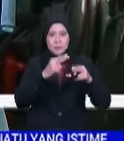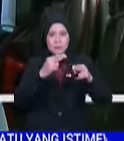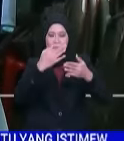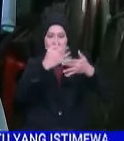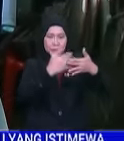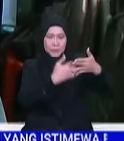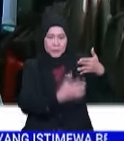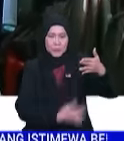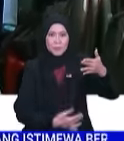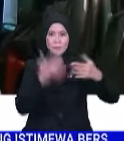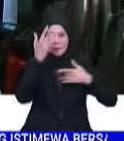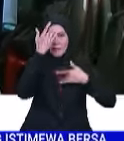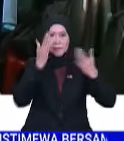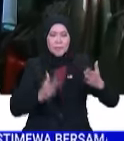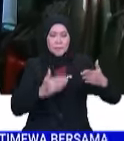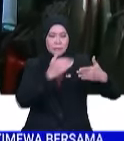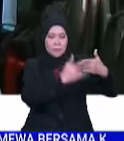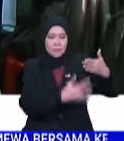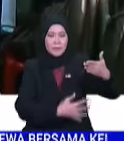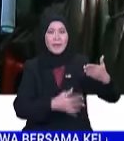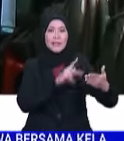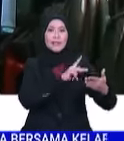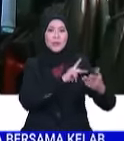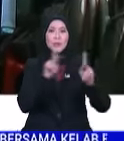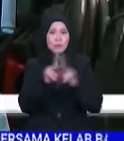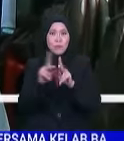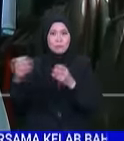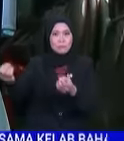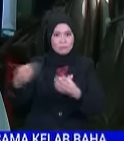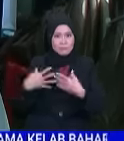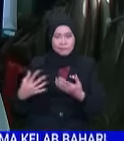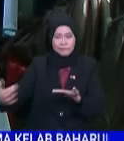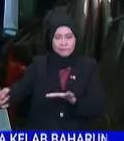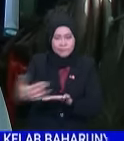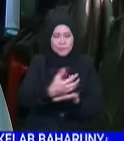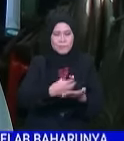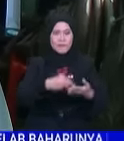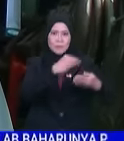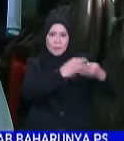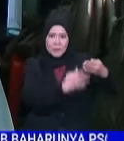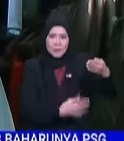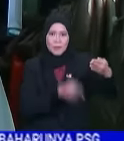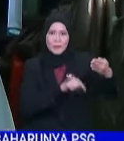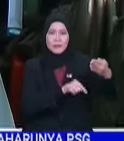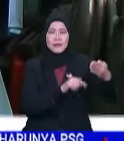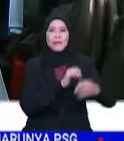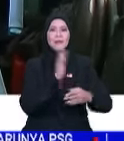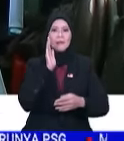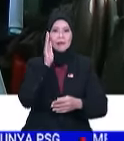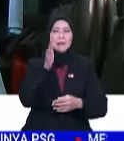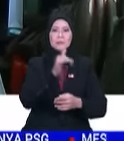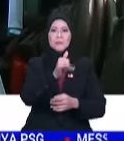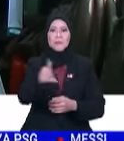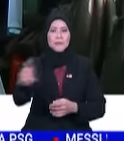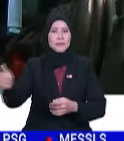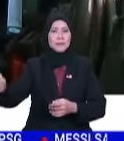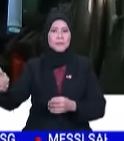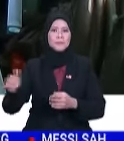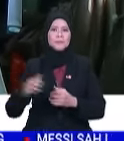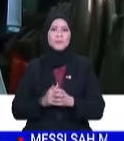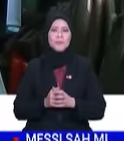perolehi daripada pemulu-pemulu mukim dan juga ketua-ketua kampung. Selain daripada itu juga, pesakit-pesakit ini